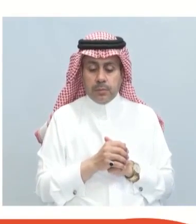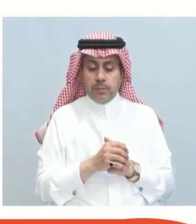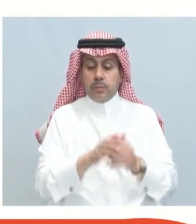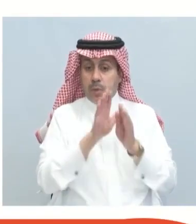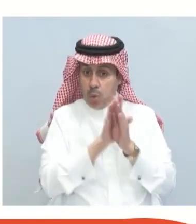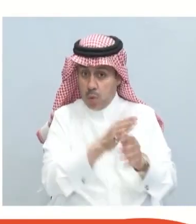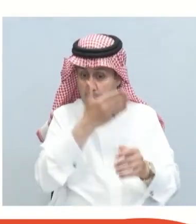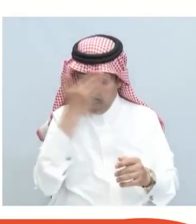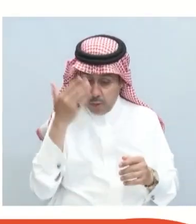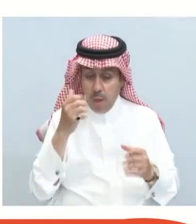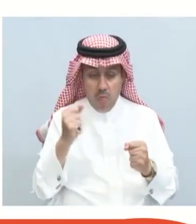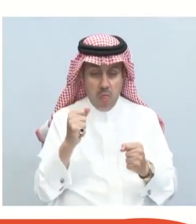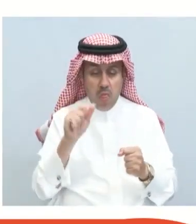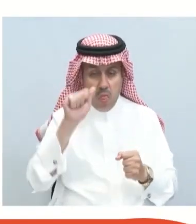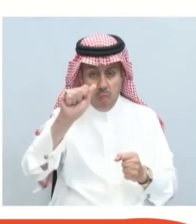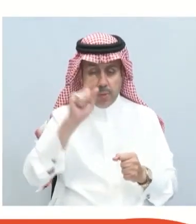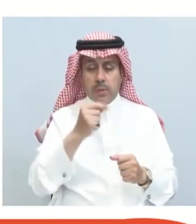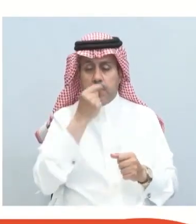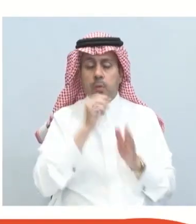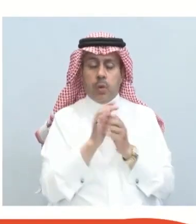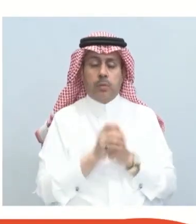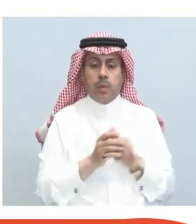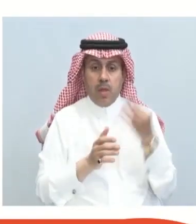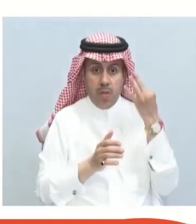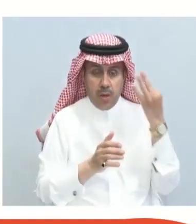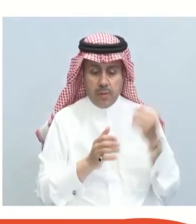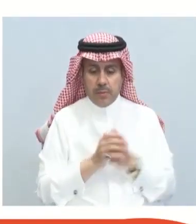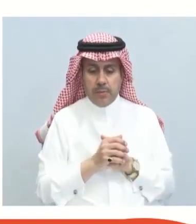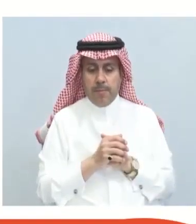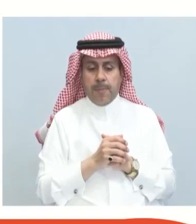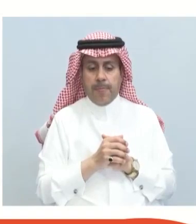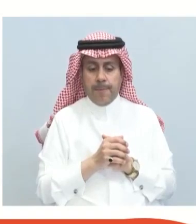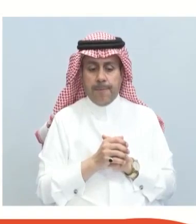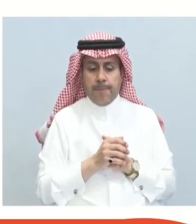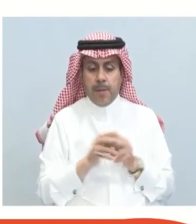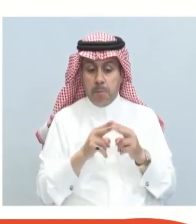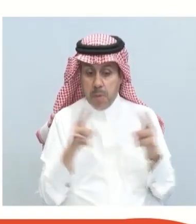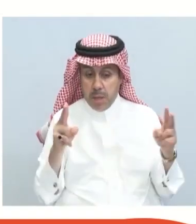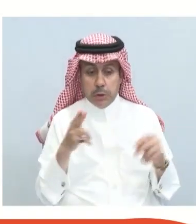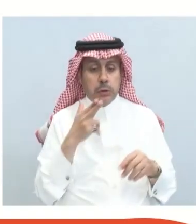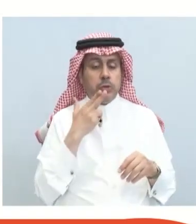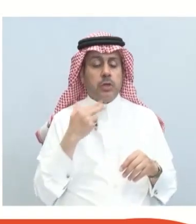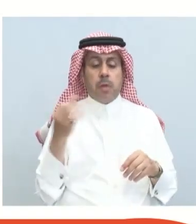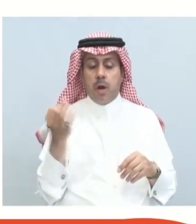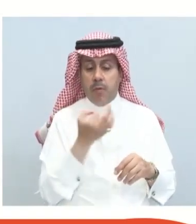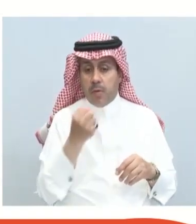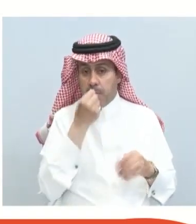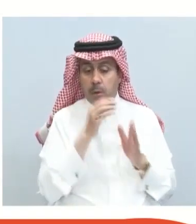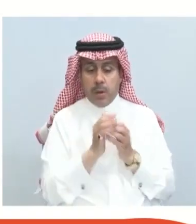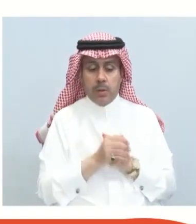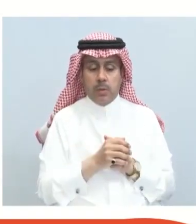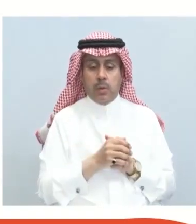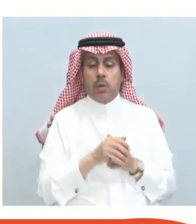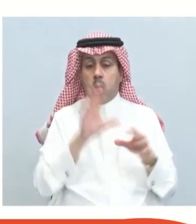تعين الحافظ على ضبط القران كذلكم ثالثا سدتم تعين او تبين جمال حفاظ